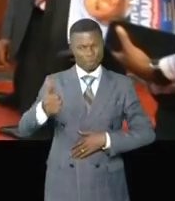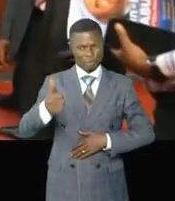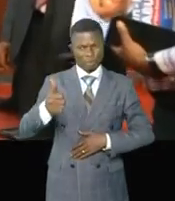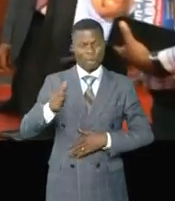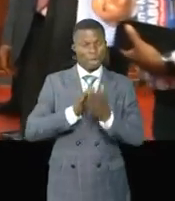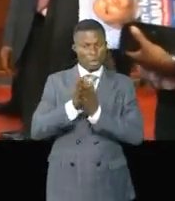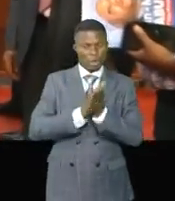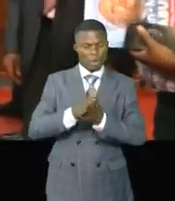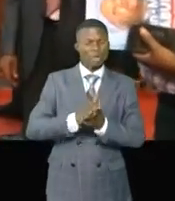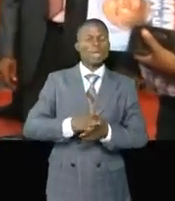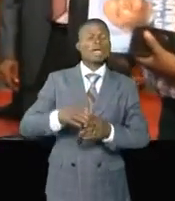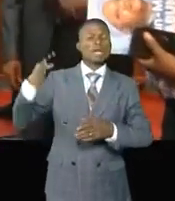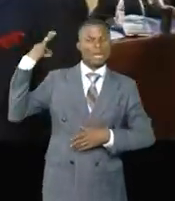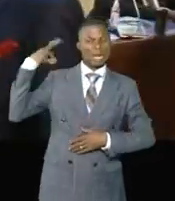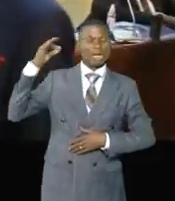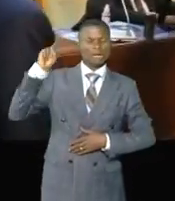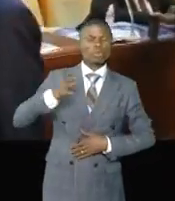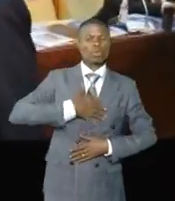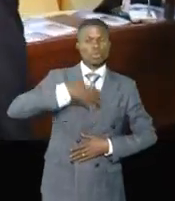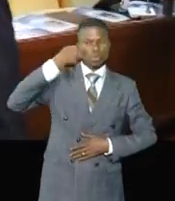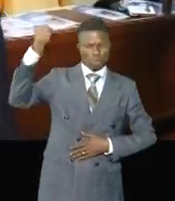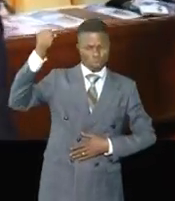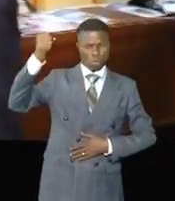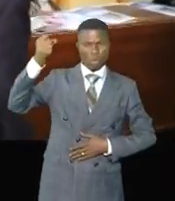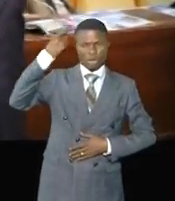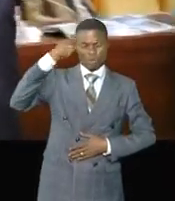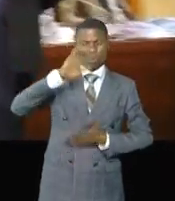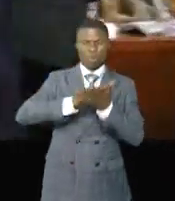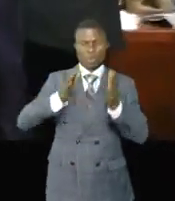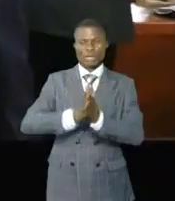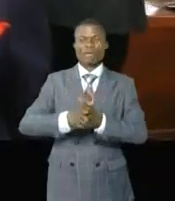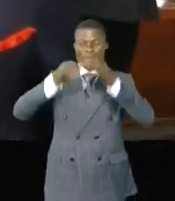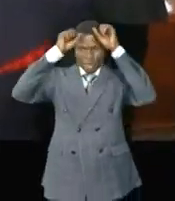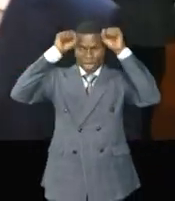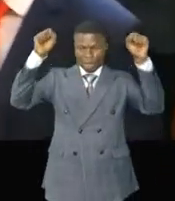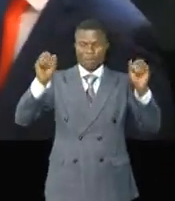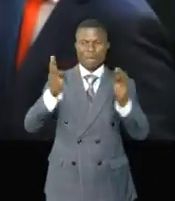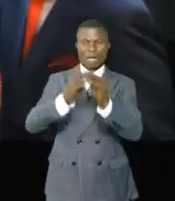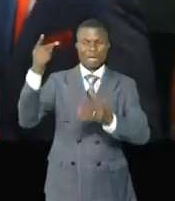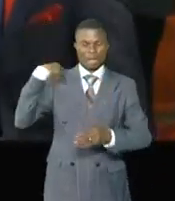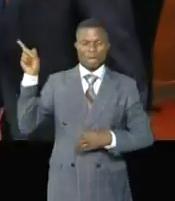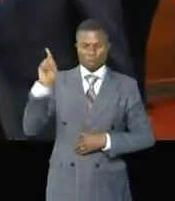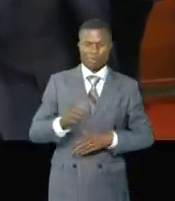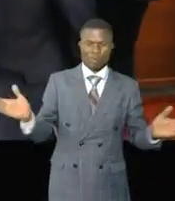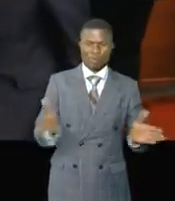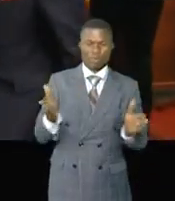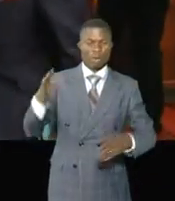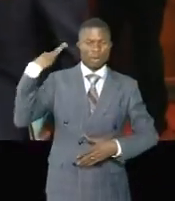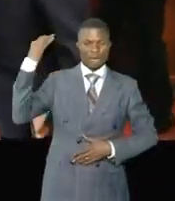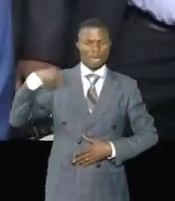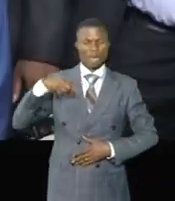souhaite une victoire écrasante à leur ticket. Donc je suis venu justement pour encourager nos candidats, mais